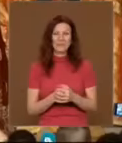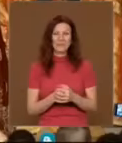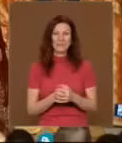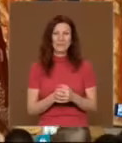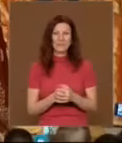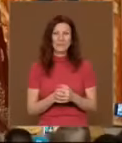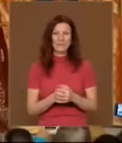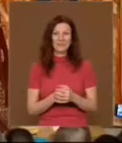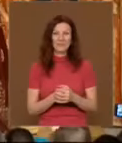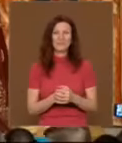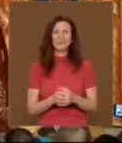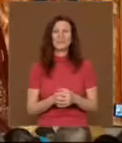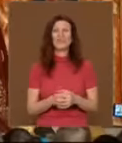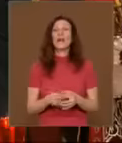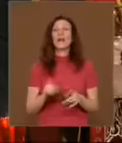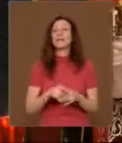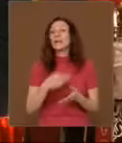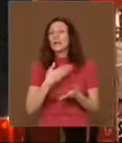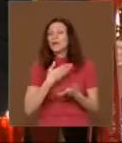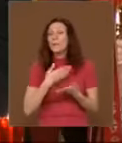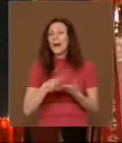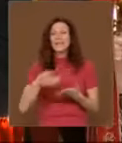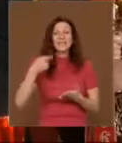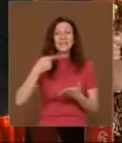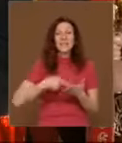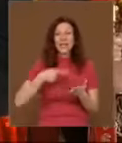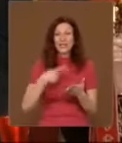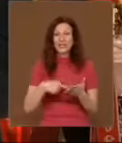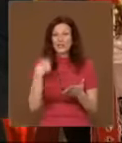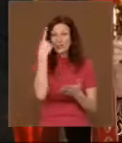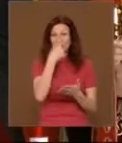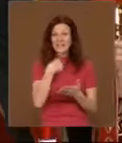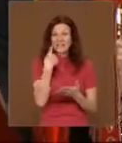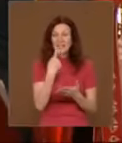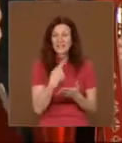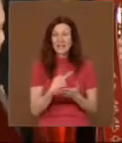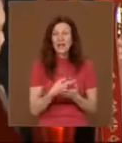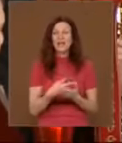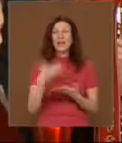Ако да погибнат грешници от лица Божия, а праведници да възвеселят се.